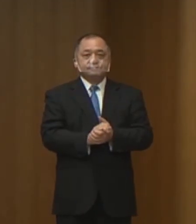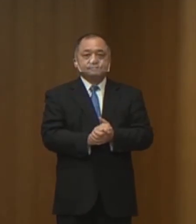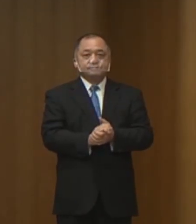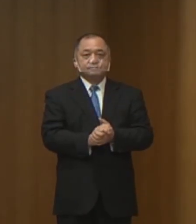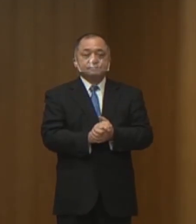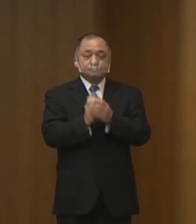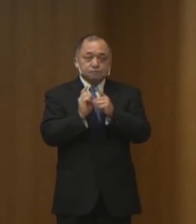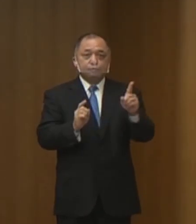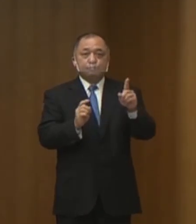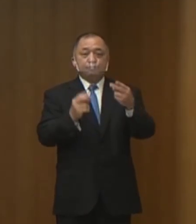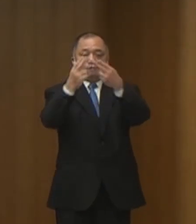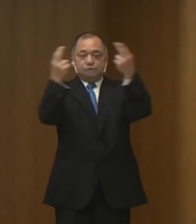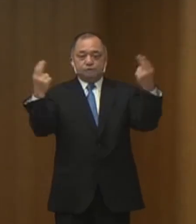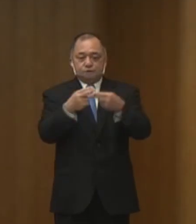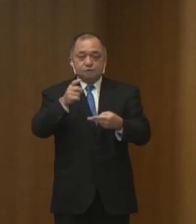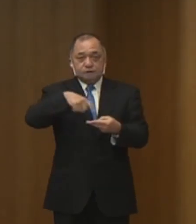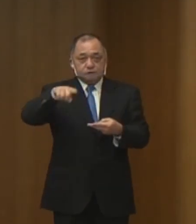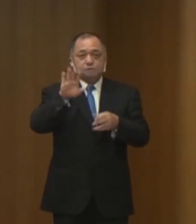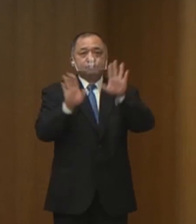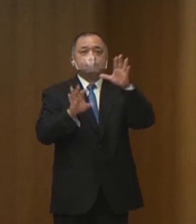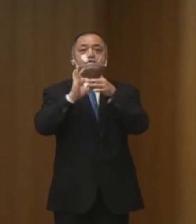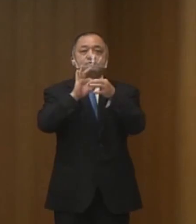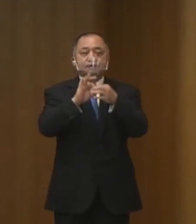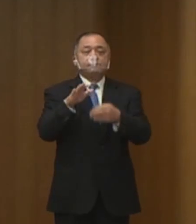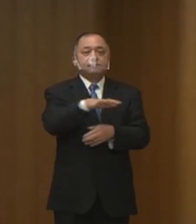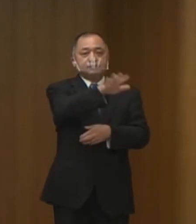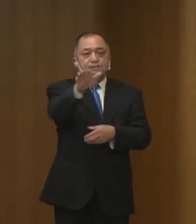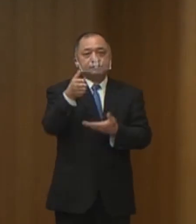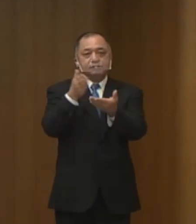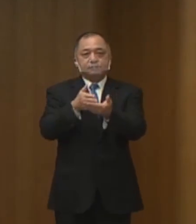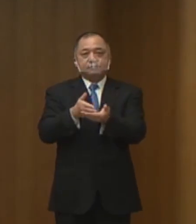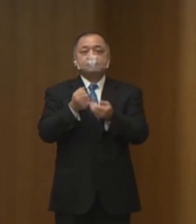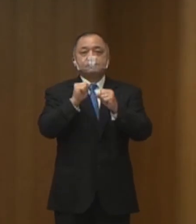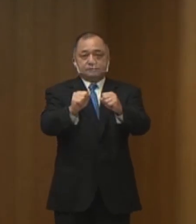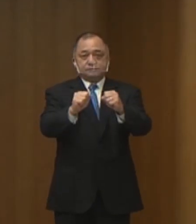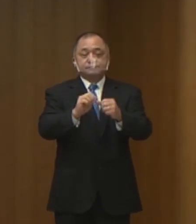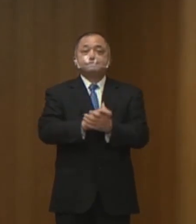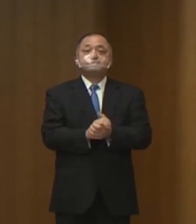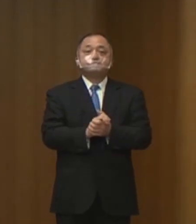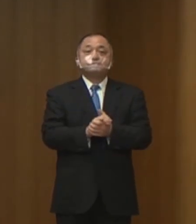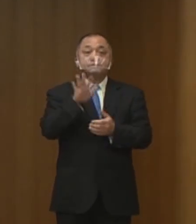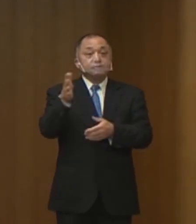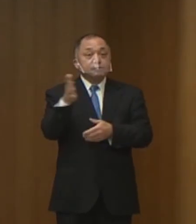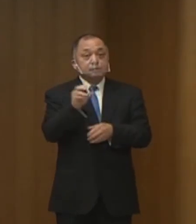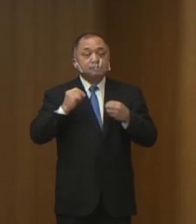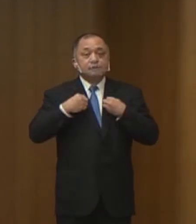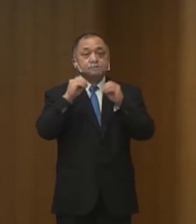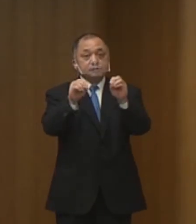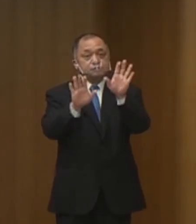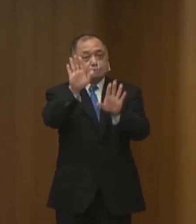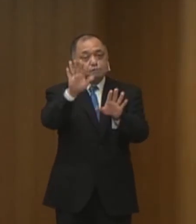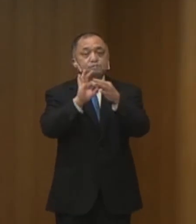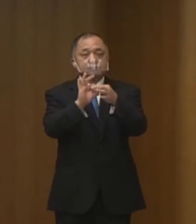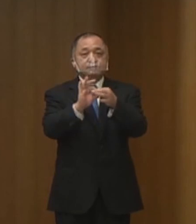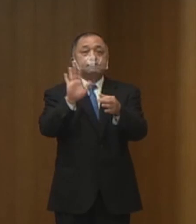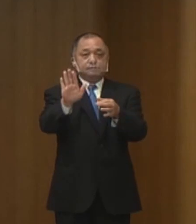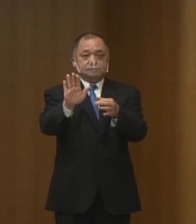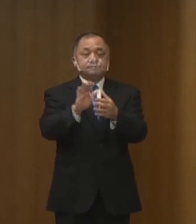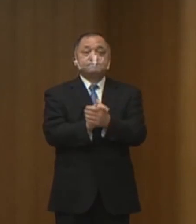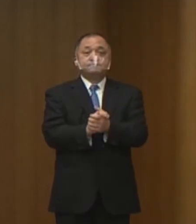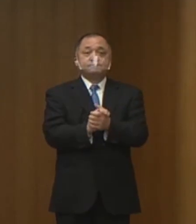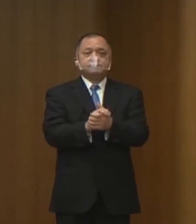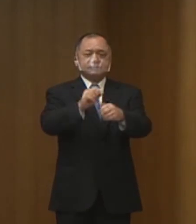一方ですね、道内の状況についてまずは皆さんにご説明したいと思います。まず最近の感染状況についてですけれども